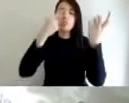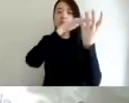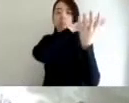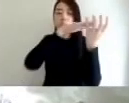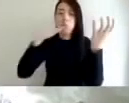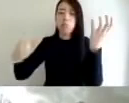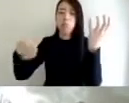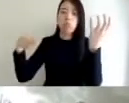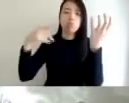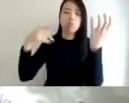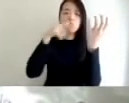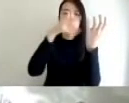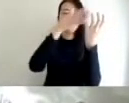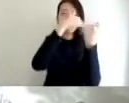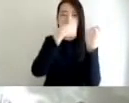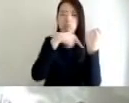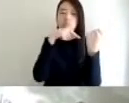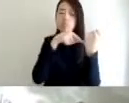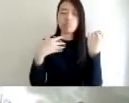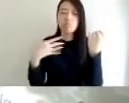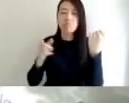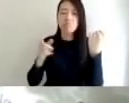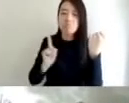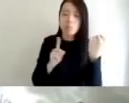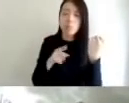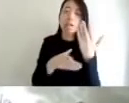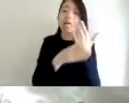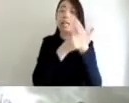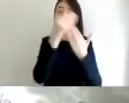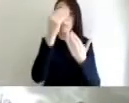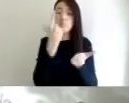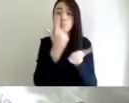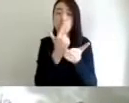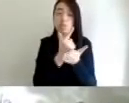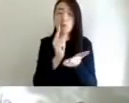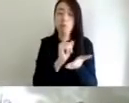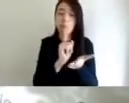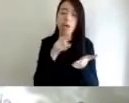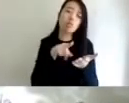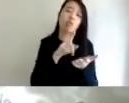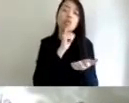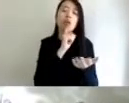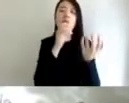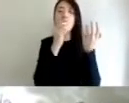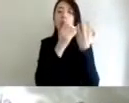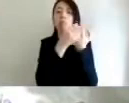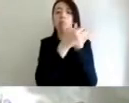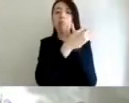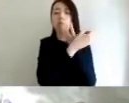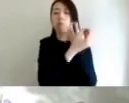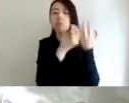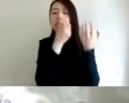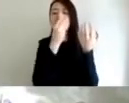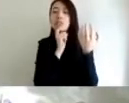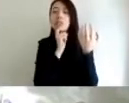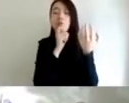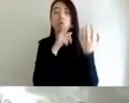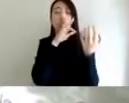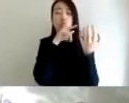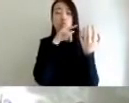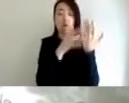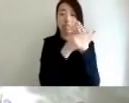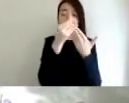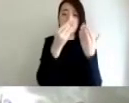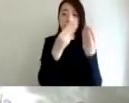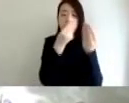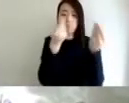树叶嘅作用就系制造食物嘛。咁如果一下子咧佢冇晒啲树叶嘅话咧，咁呢棵树咧就